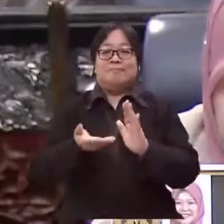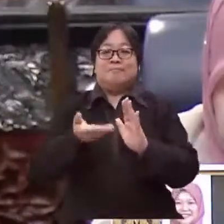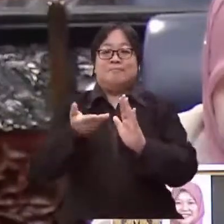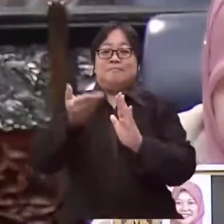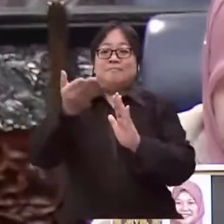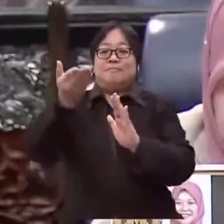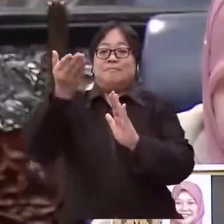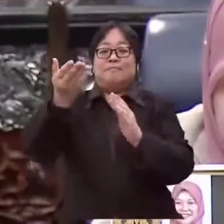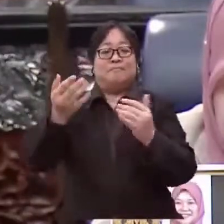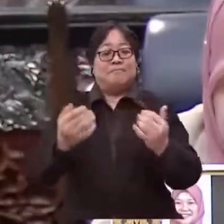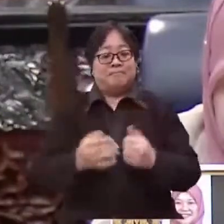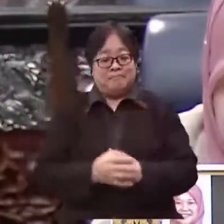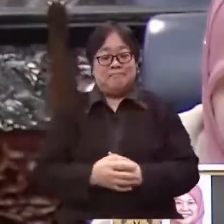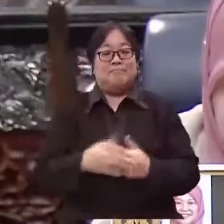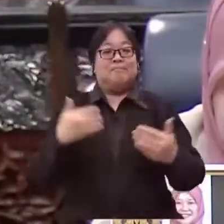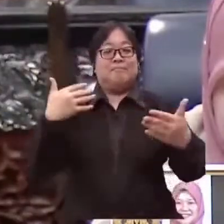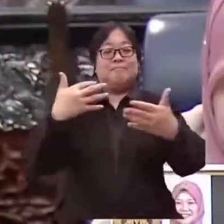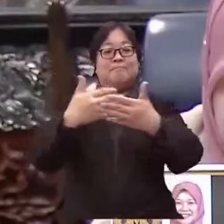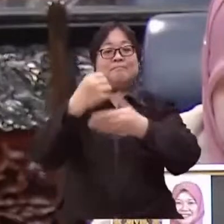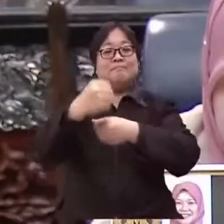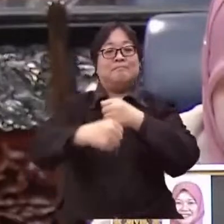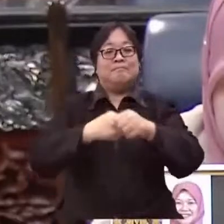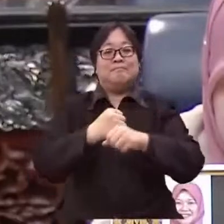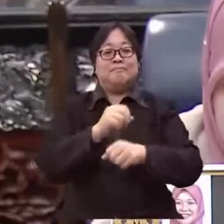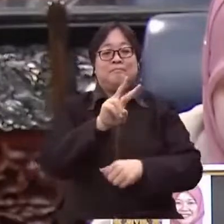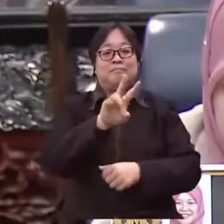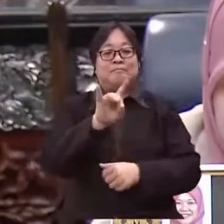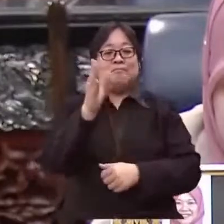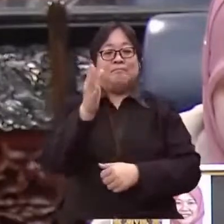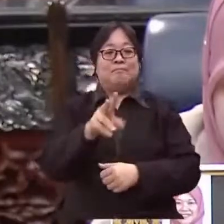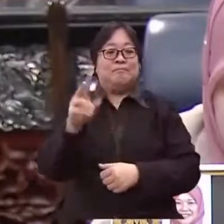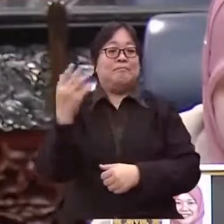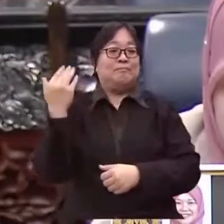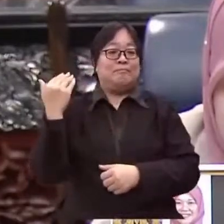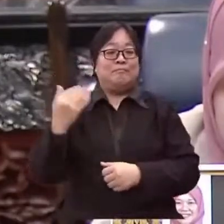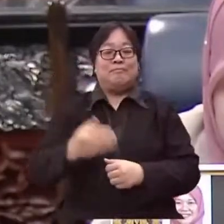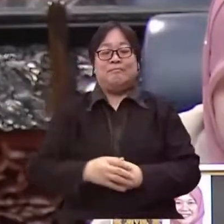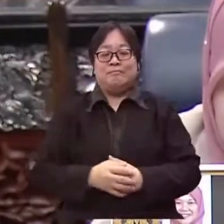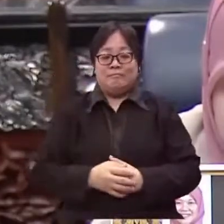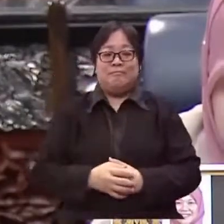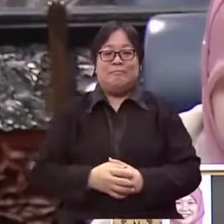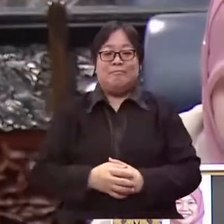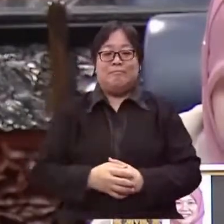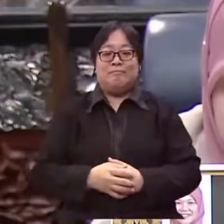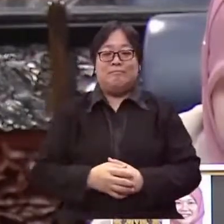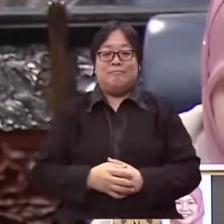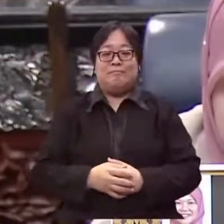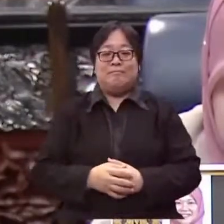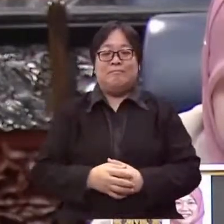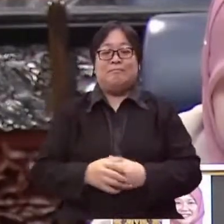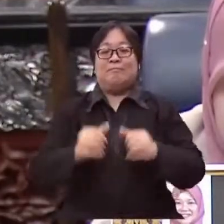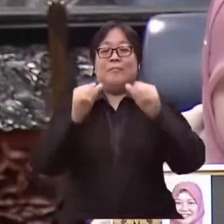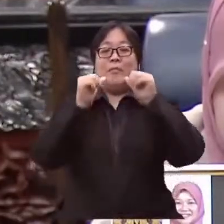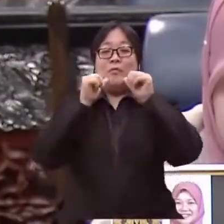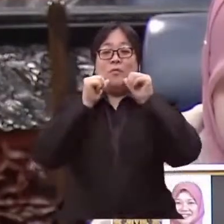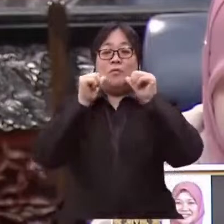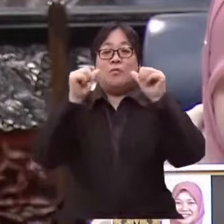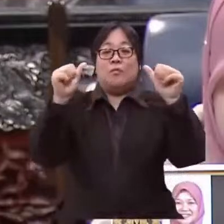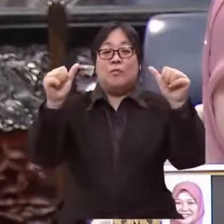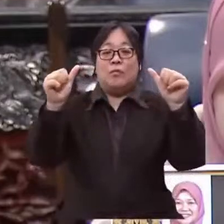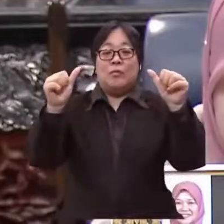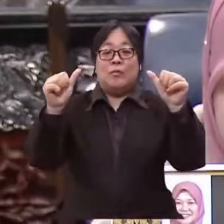sehingga lah ke pada 28 Februari yang lalu dimana pengumuman daripada